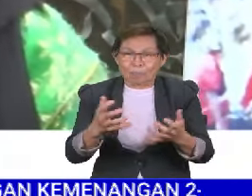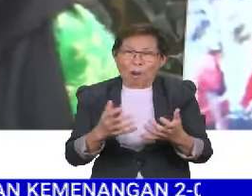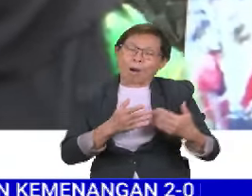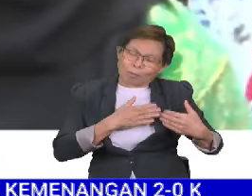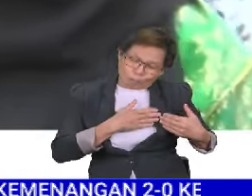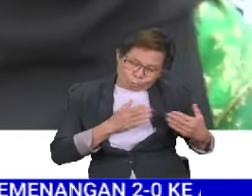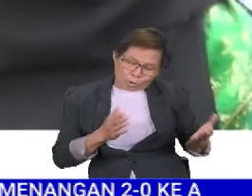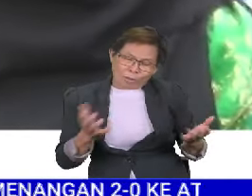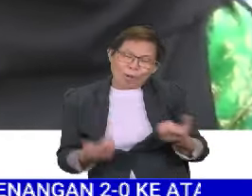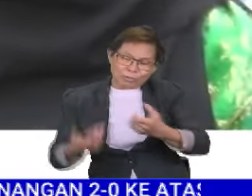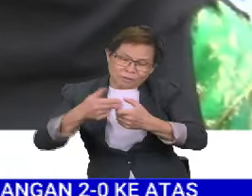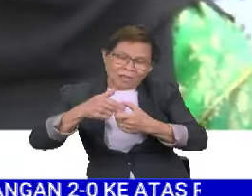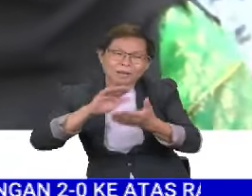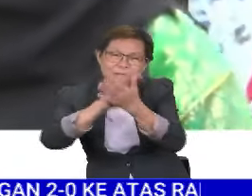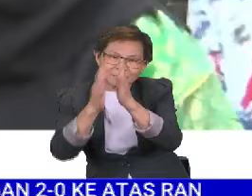askar.